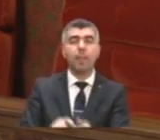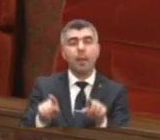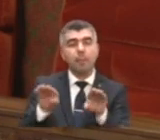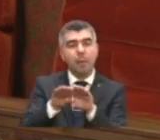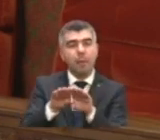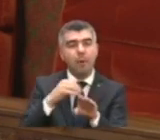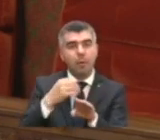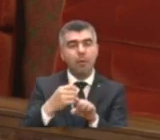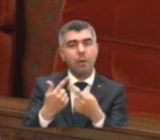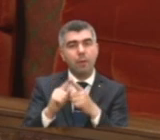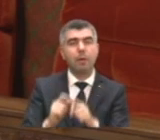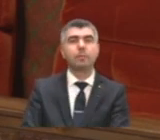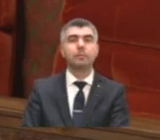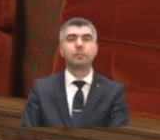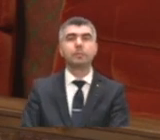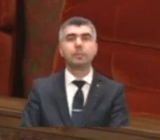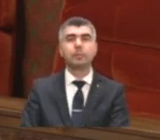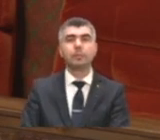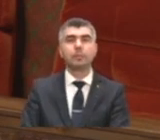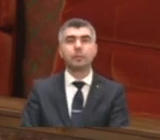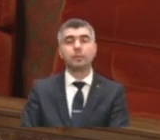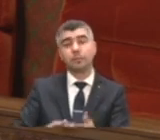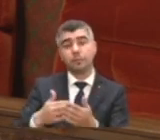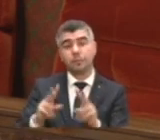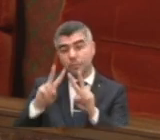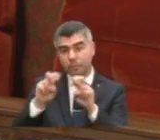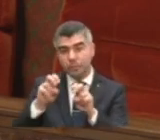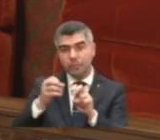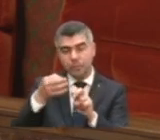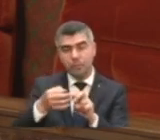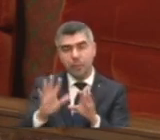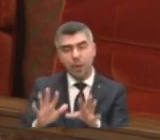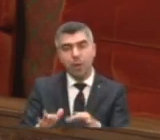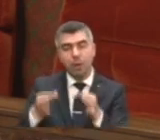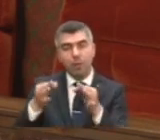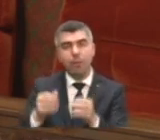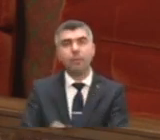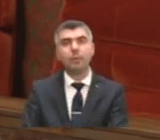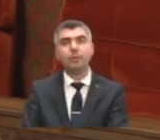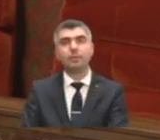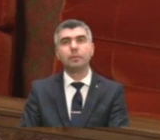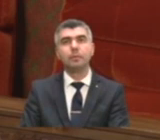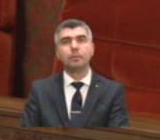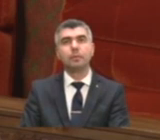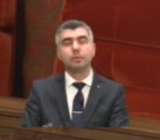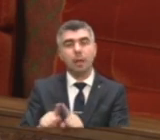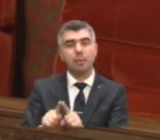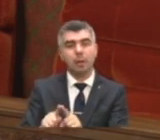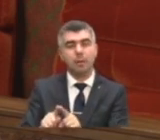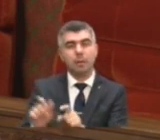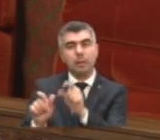جوده مرجعي. تيتم الافتحاص ديال هذه الجودة من طرف